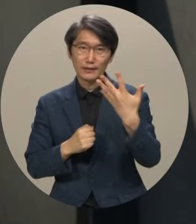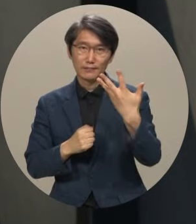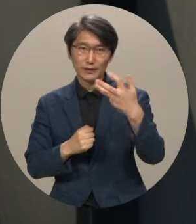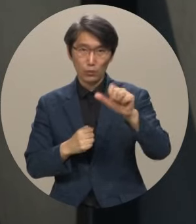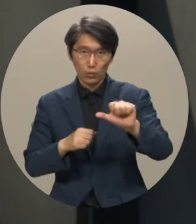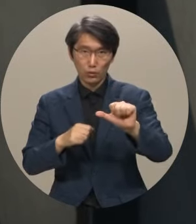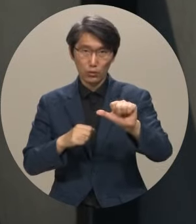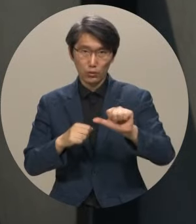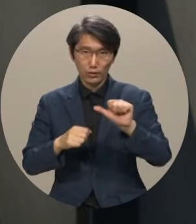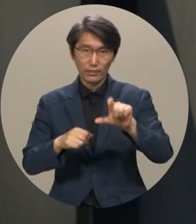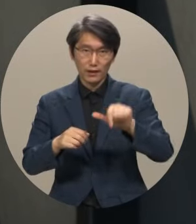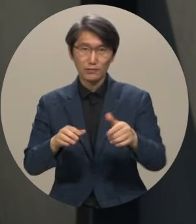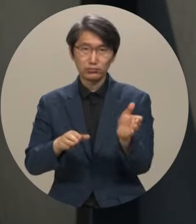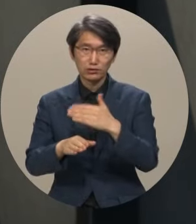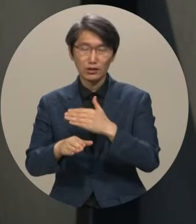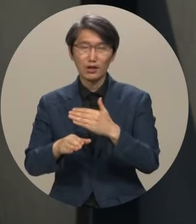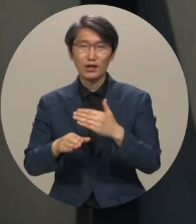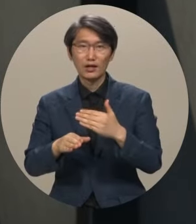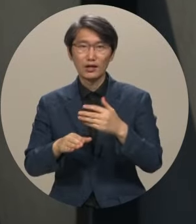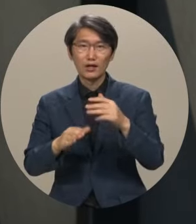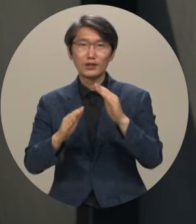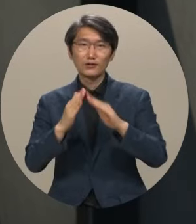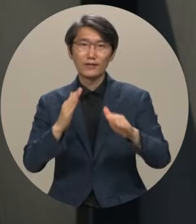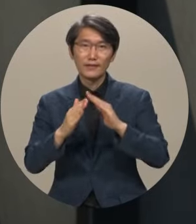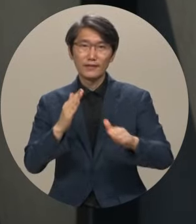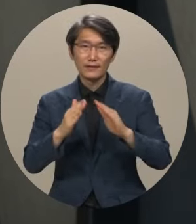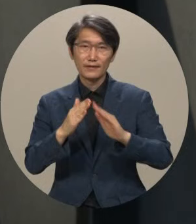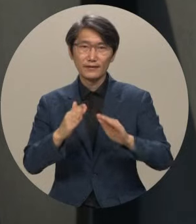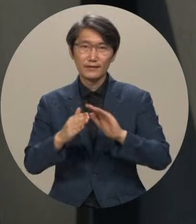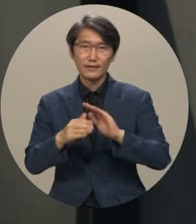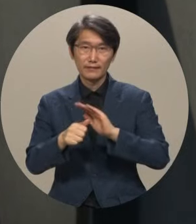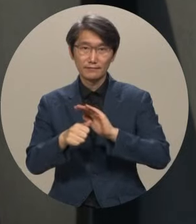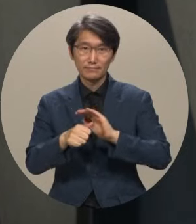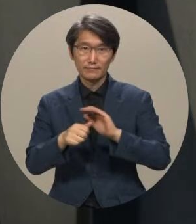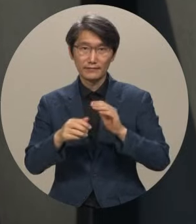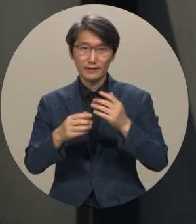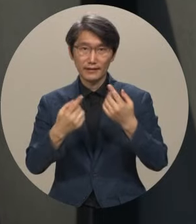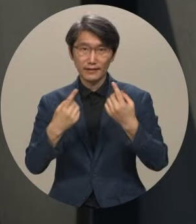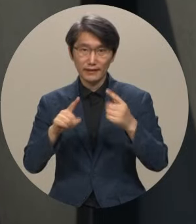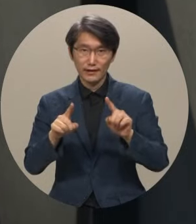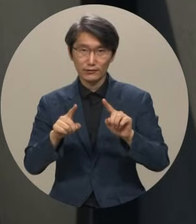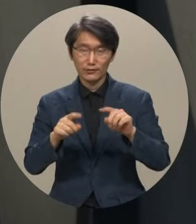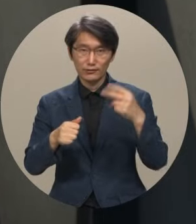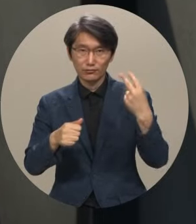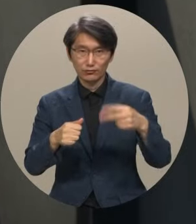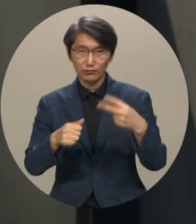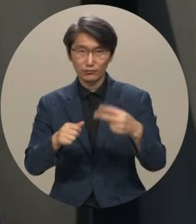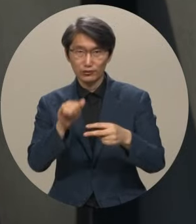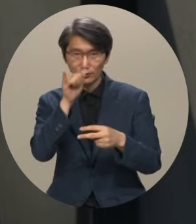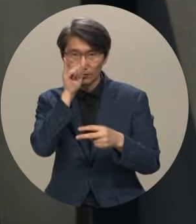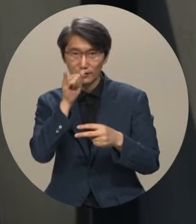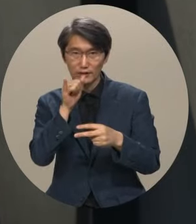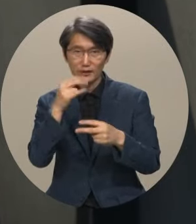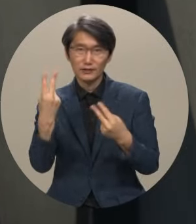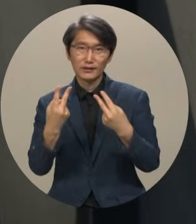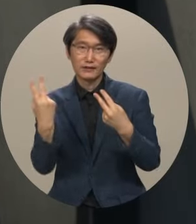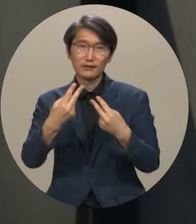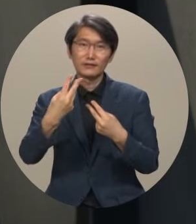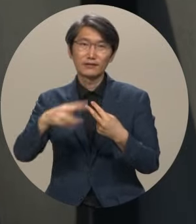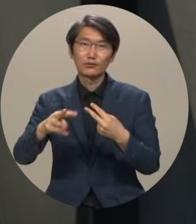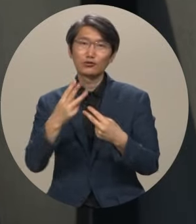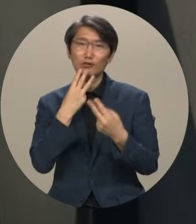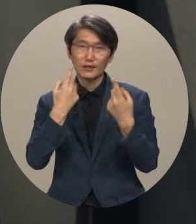1985년부터 국립대학교인 전남대학교에서 가르치기 시작했고 2003년도부터 서울대학교에서 가르치기